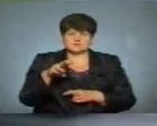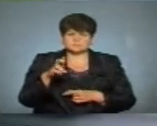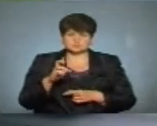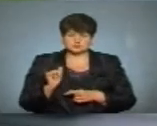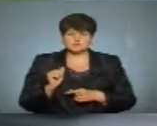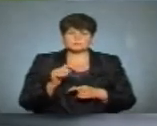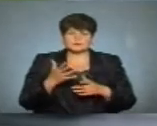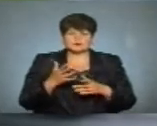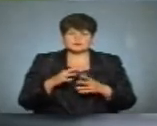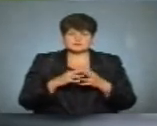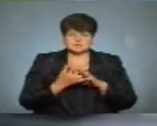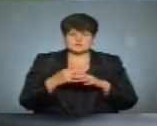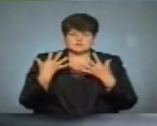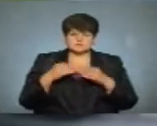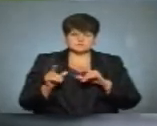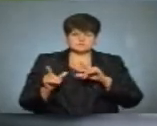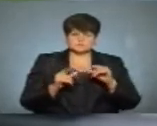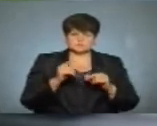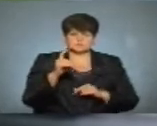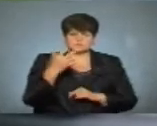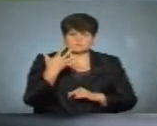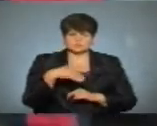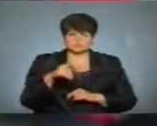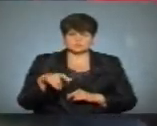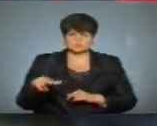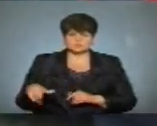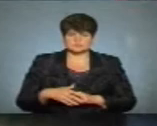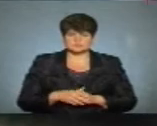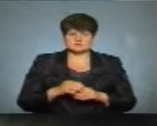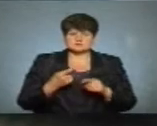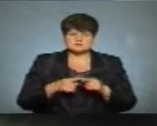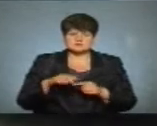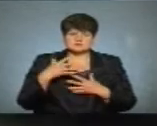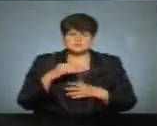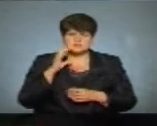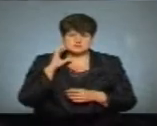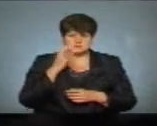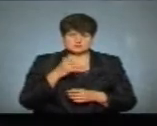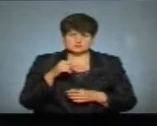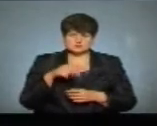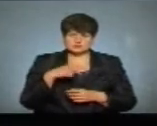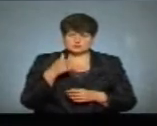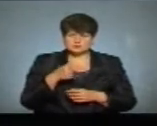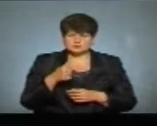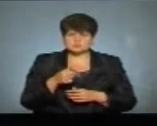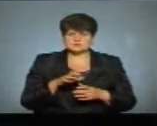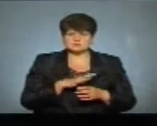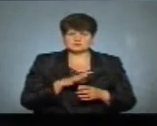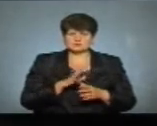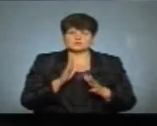Устя Зелене евакуювали вже близько 150 людей. Ну це вже серйозно цього року, більше, напевно, більше, як було в 8-му